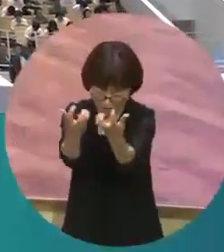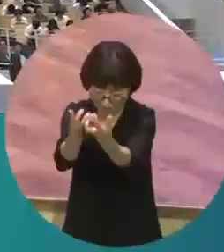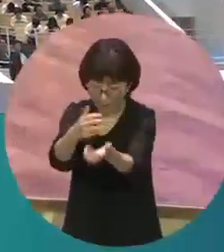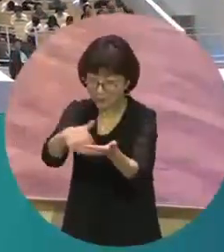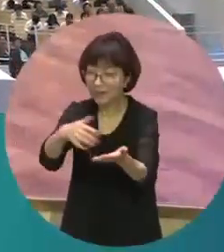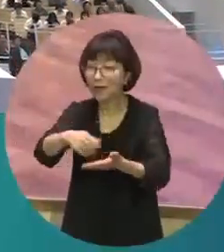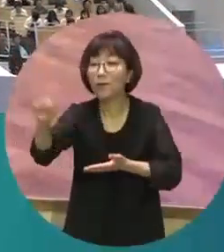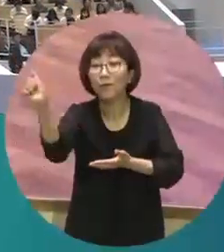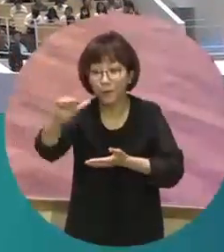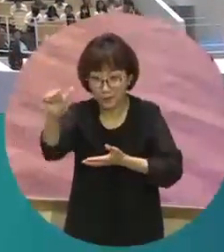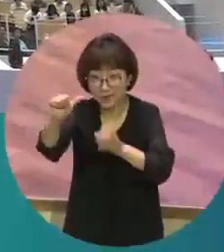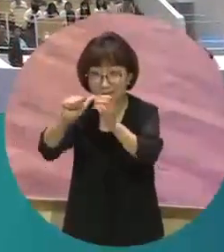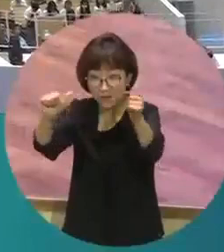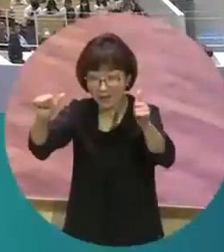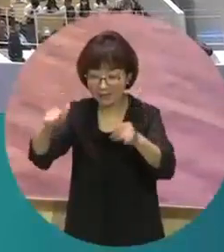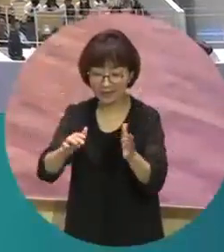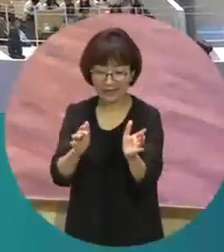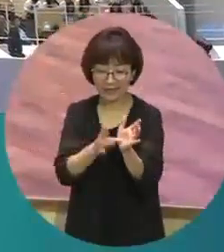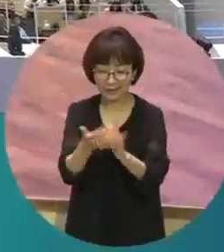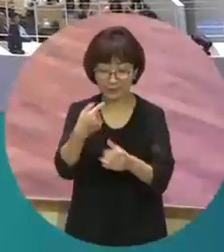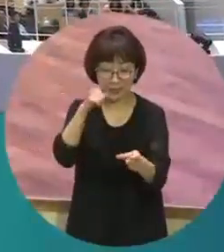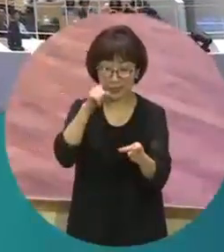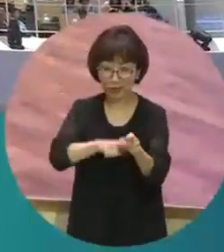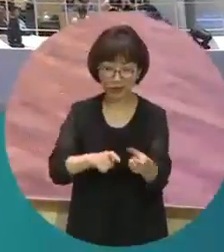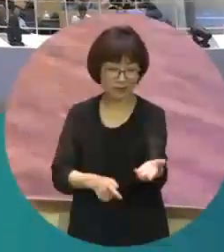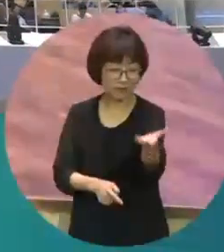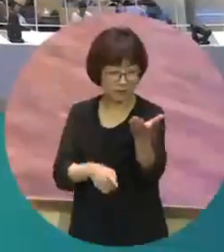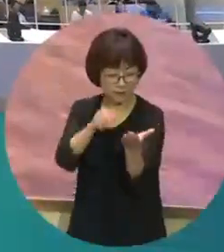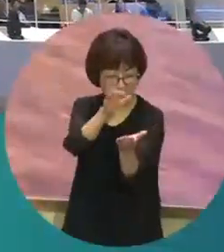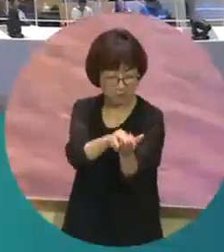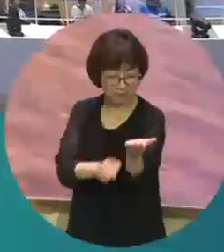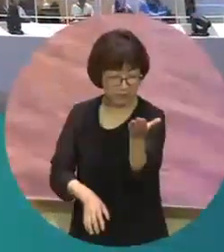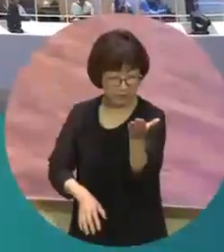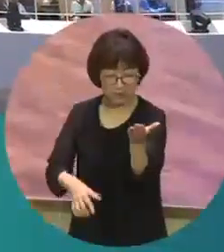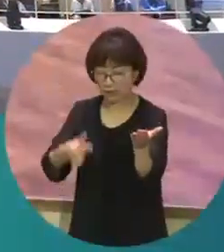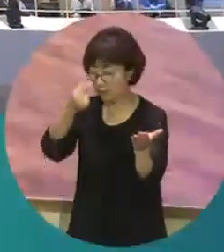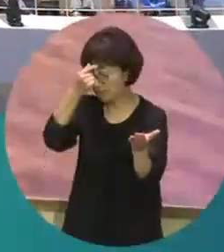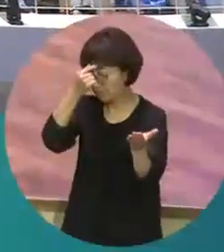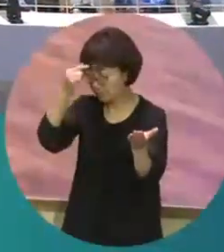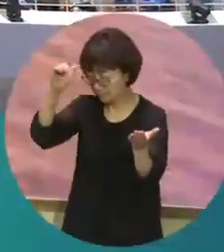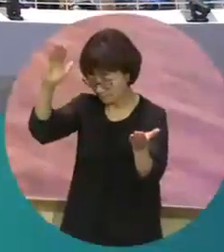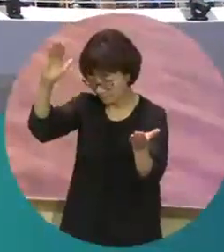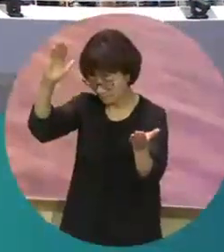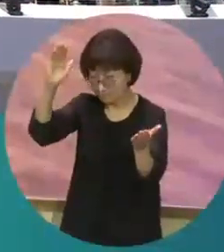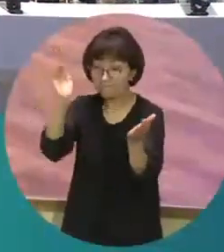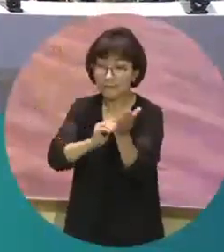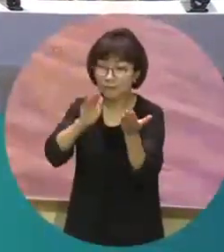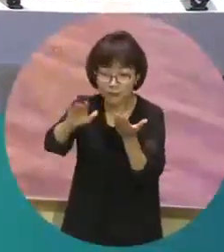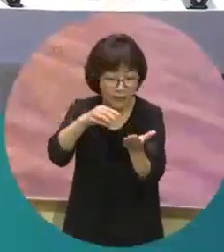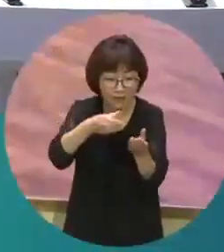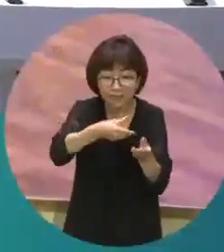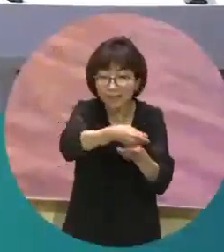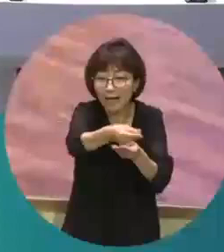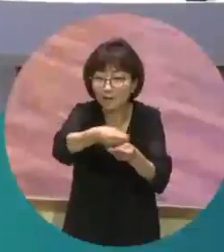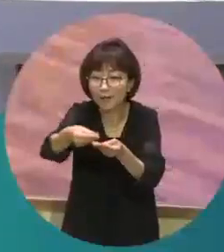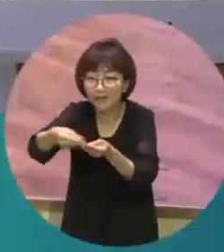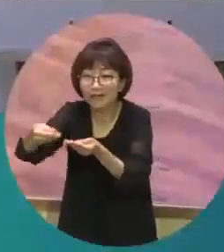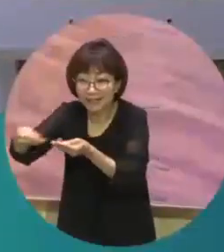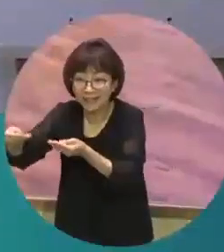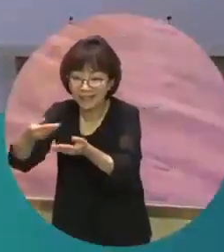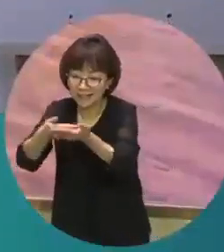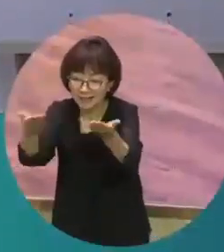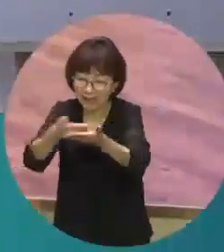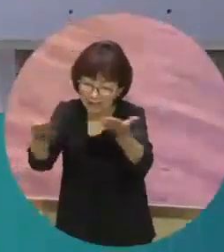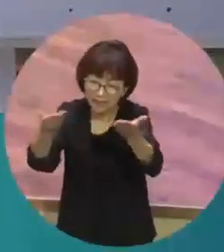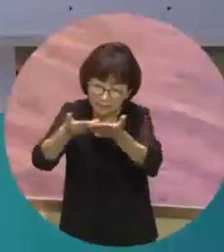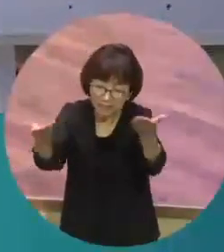되더라. 예수께서 떡을 가져 축사하신 후에 앉아있는 자들에게 나눠주시고 물고기도 그렇게 그들의 원대로